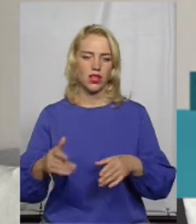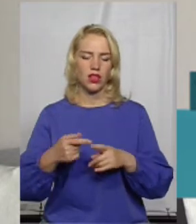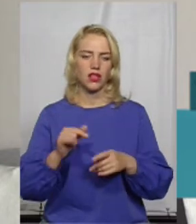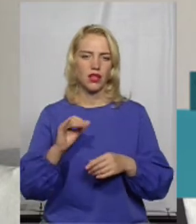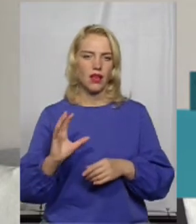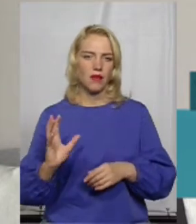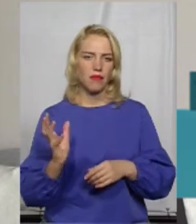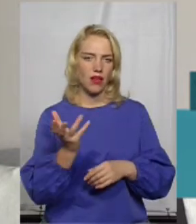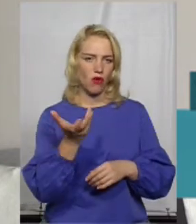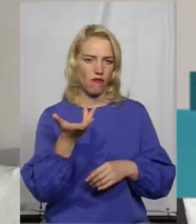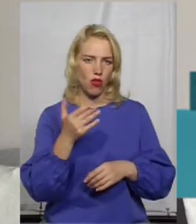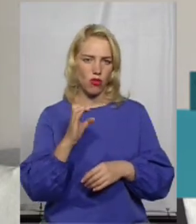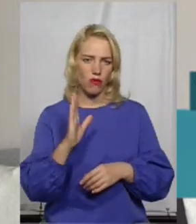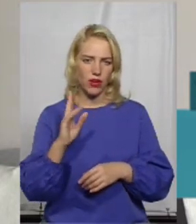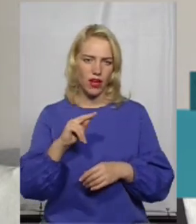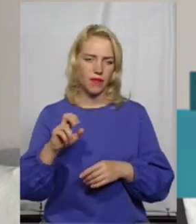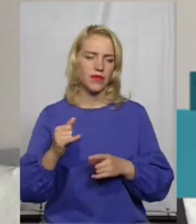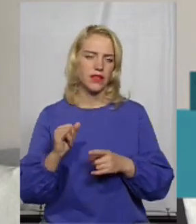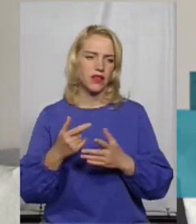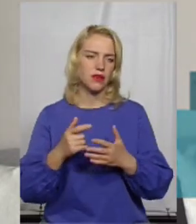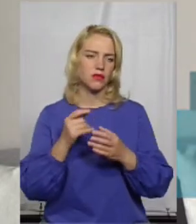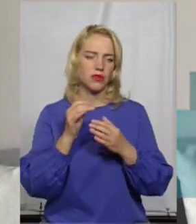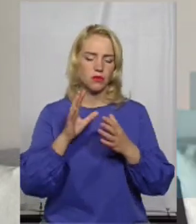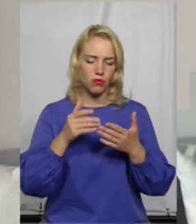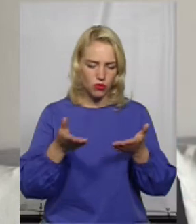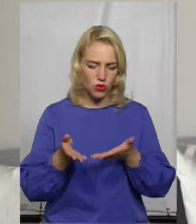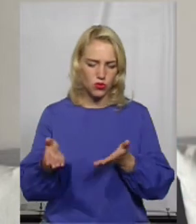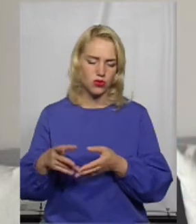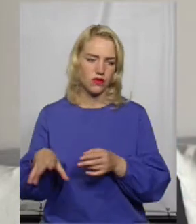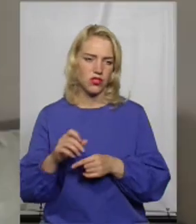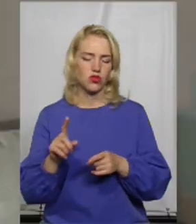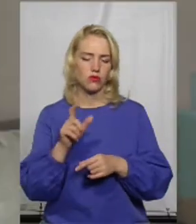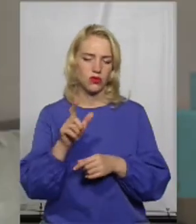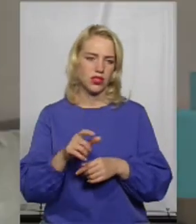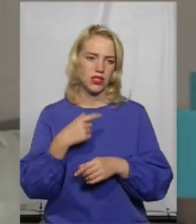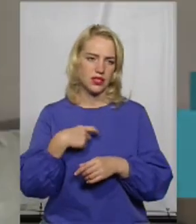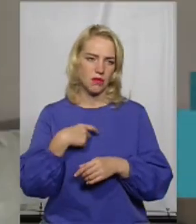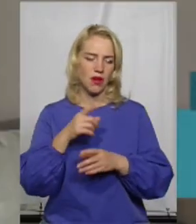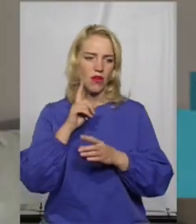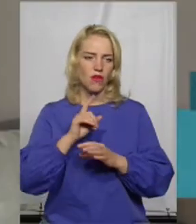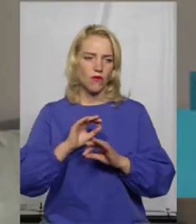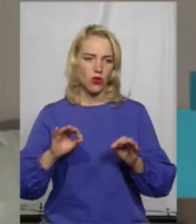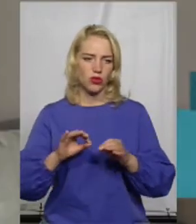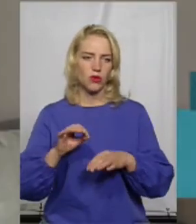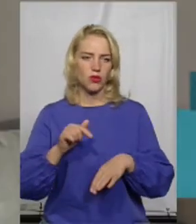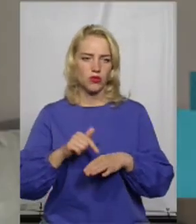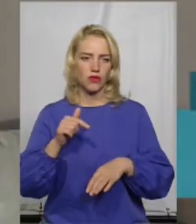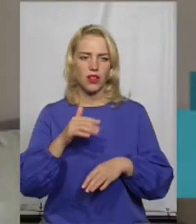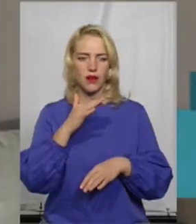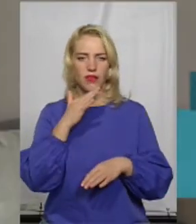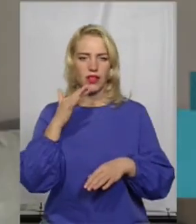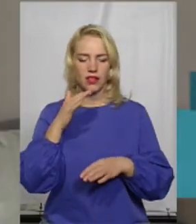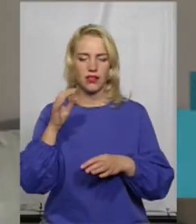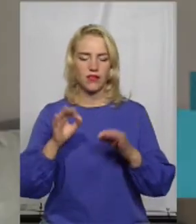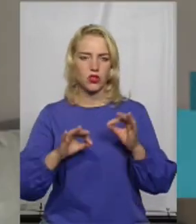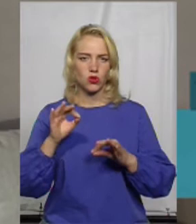мікроволновка, і посуд. Тобто ми створимо всі умови для того, щоб людина себе комфортно почувала. Великий відсоток жінок не мають куди подітися,